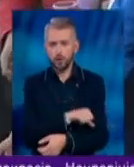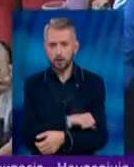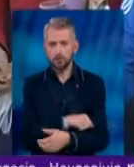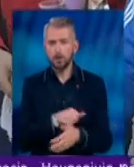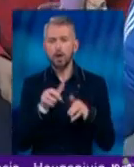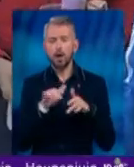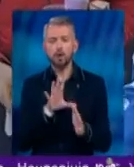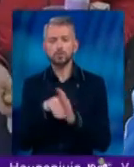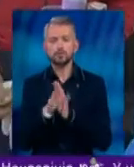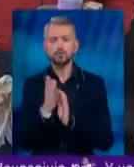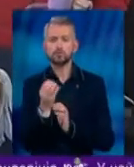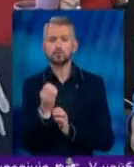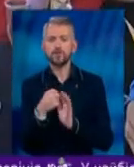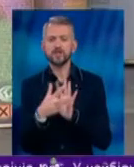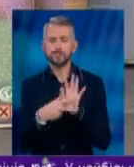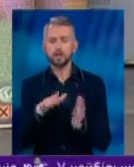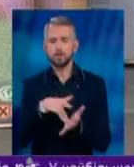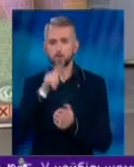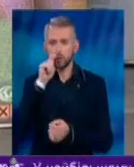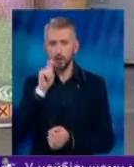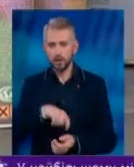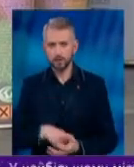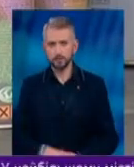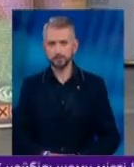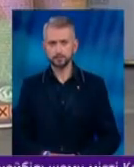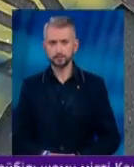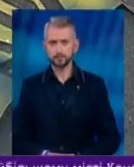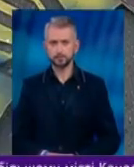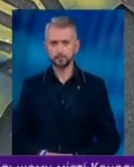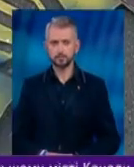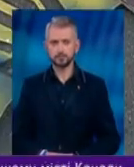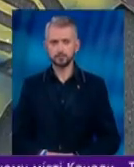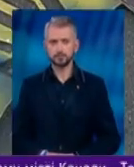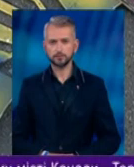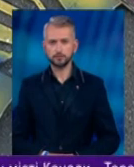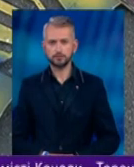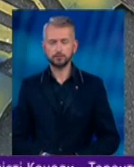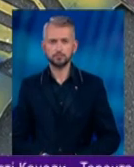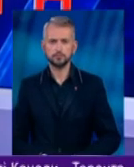акції доєднаються ще 18 міст України. Ольга Киселич, Олександр Гончаренко, телеканал «Київ».